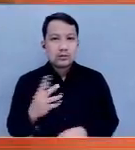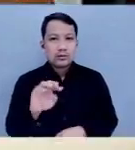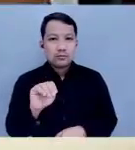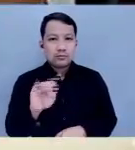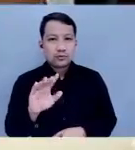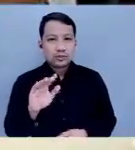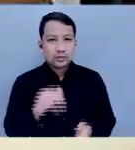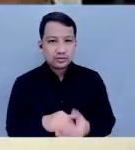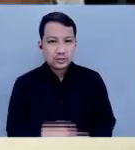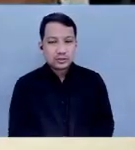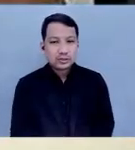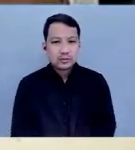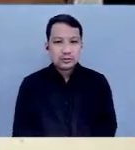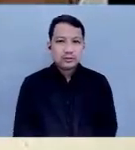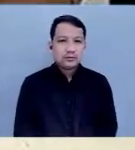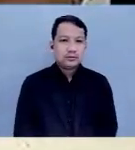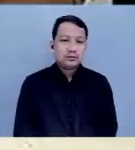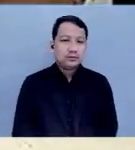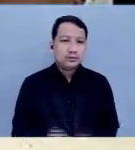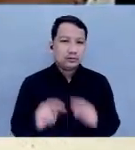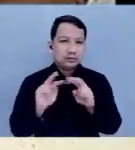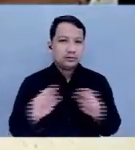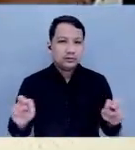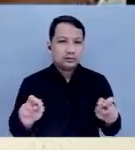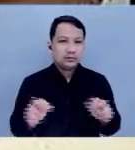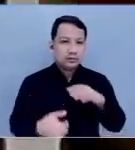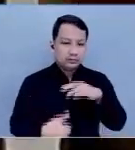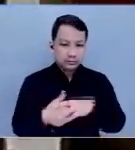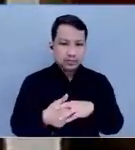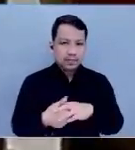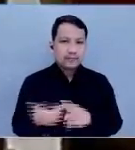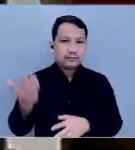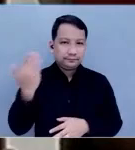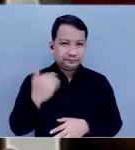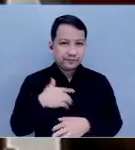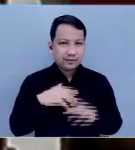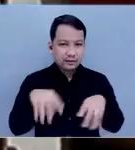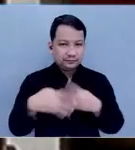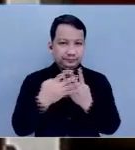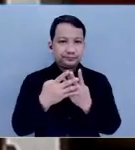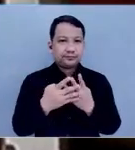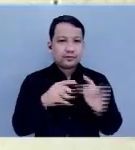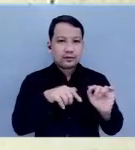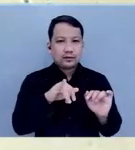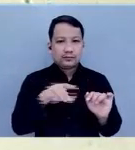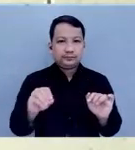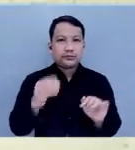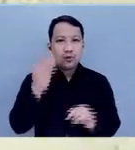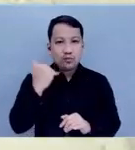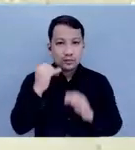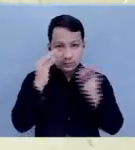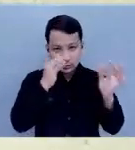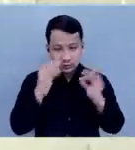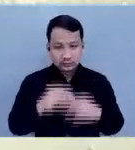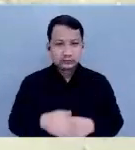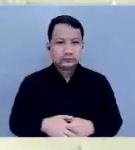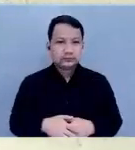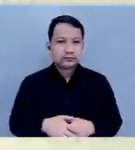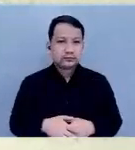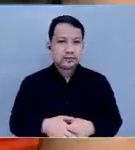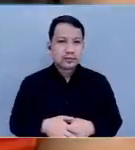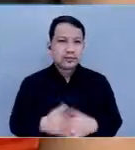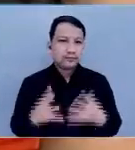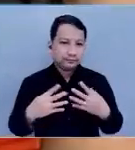pesos. Sa investigasyon, lumalabas na dati na rin nakulong si alias Iyong dahil sa illegal na droga. Agad naman itong inamin ng